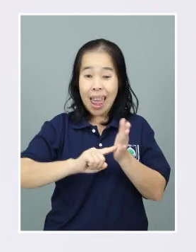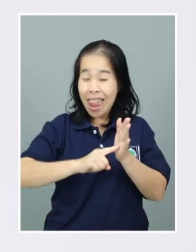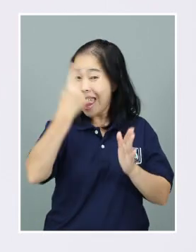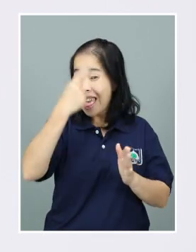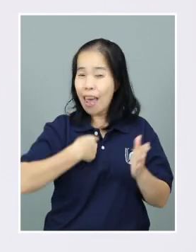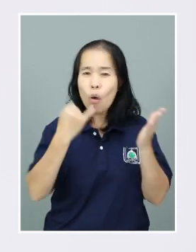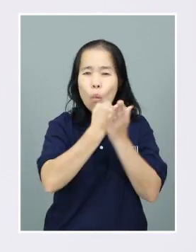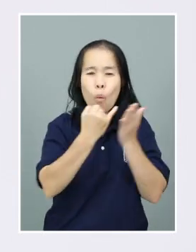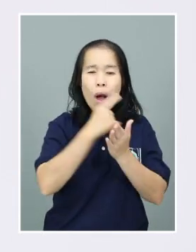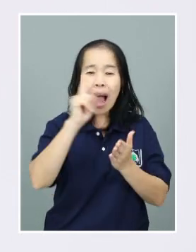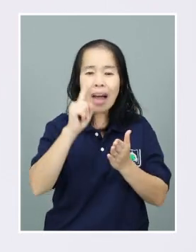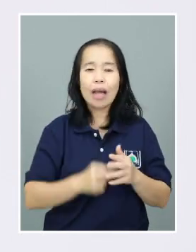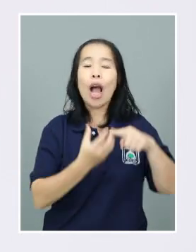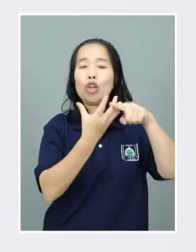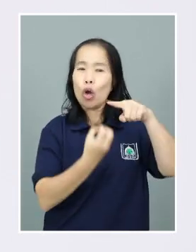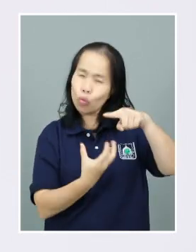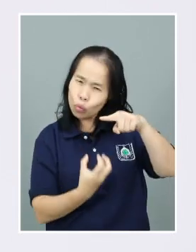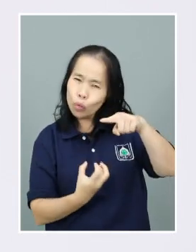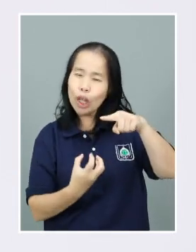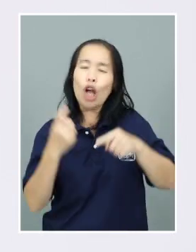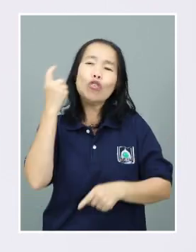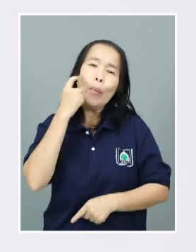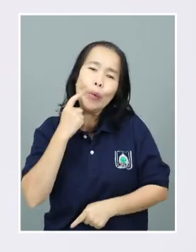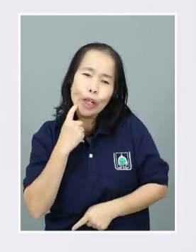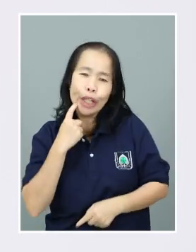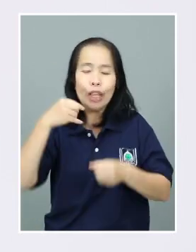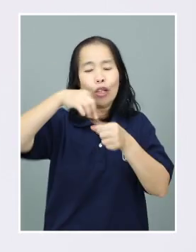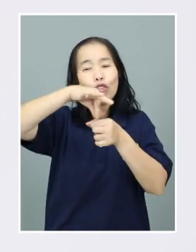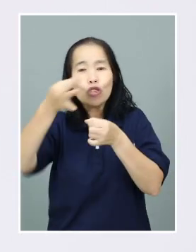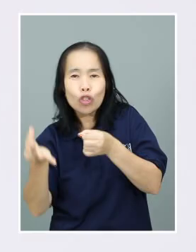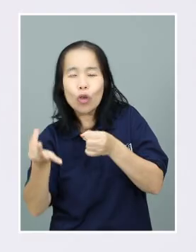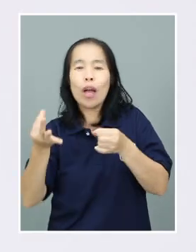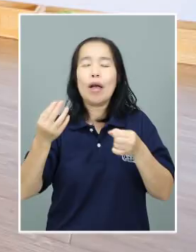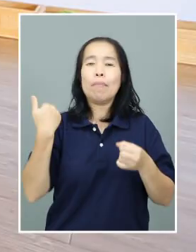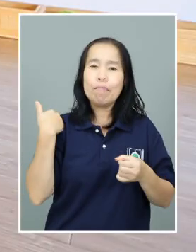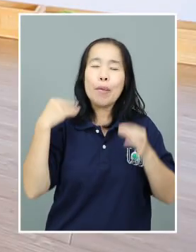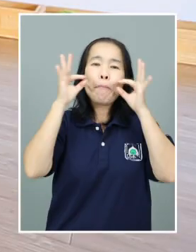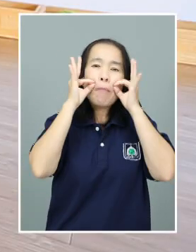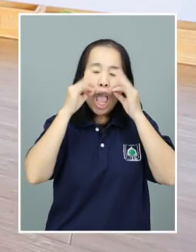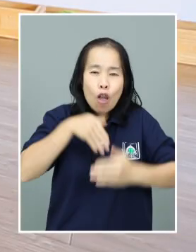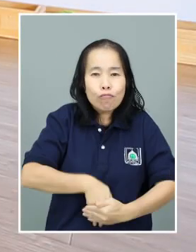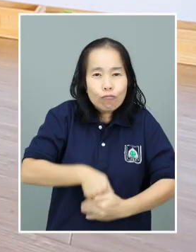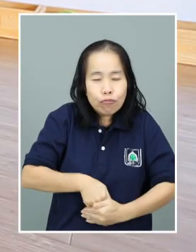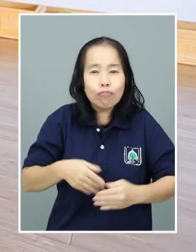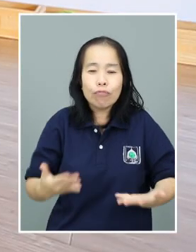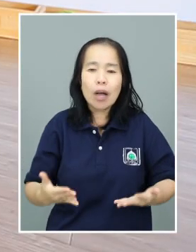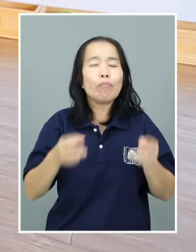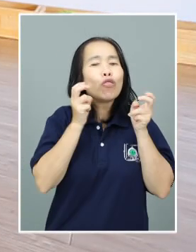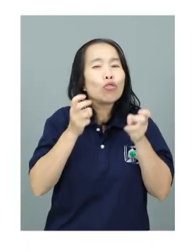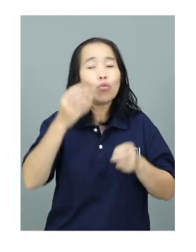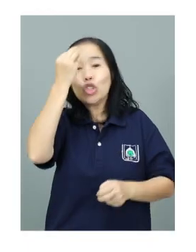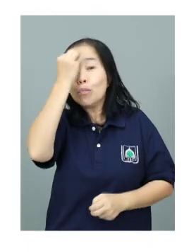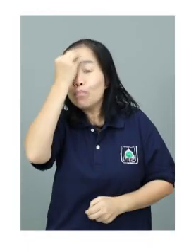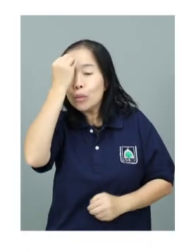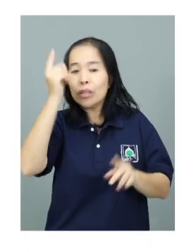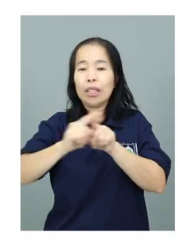อวาดพวกองุ่นเชอร์รี่สตรอเบอรี่หลายอย่างแล้วก็มีโดราเอมอนแนวการ์ตูนค่ะการ์ตูนญี่ปุ่นเพ